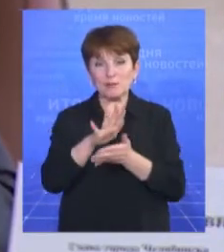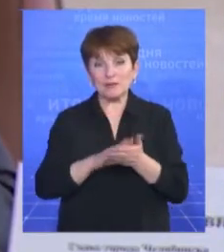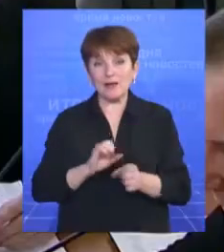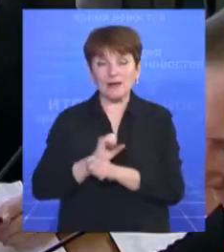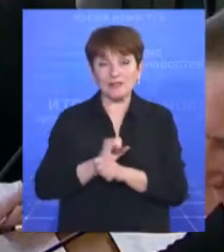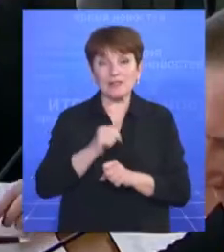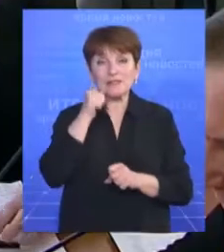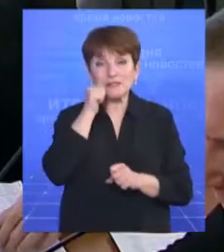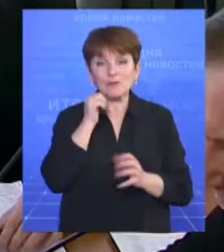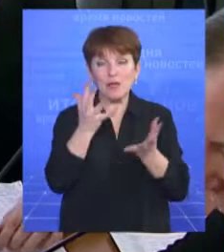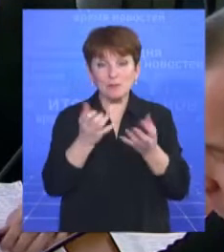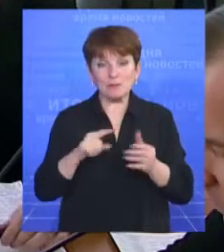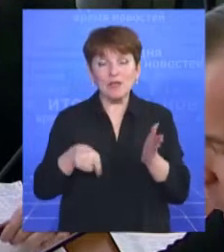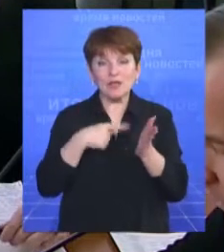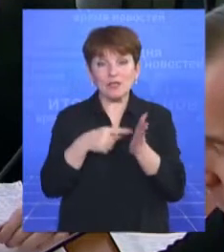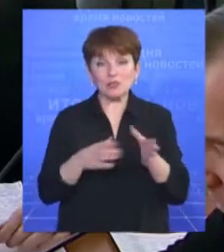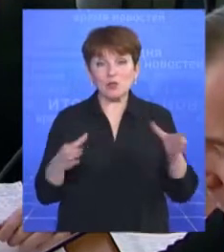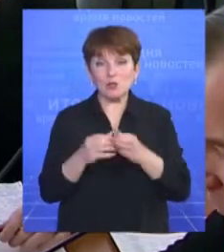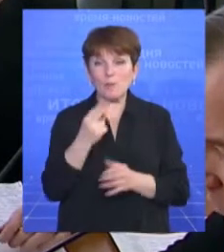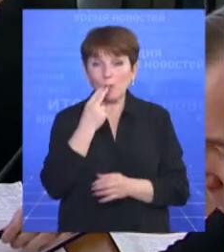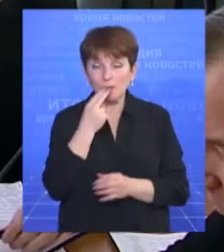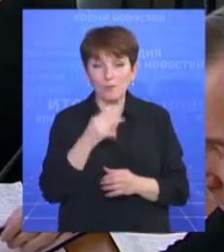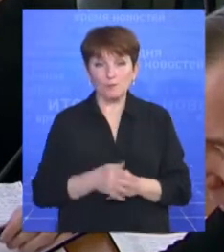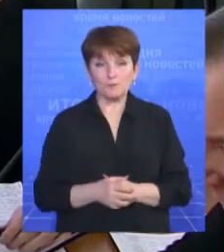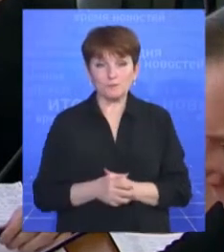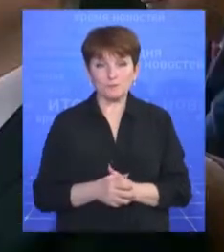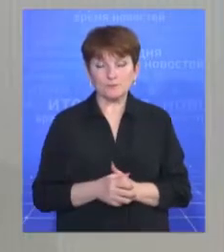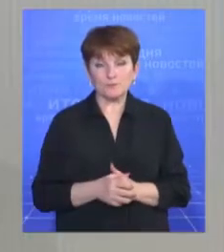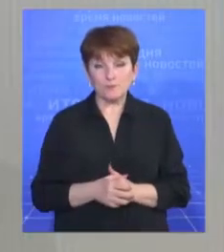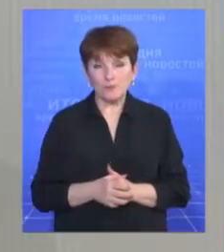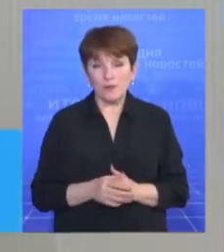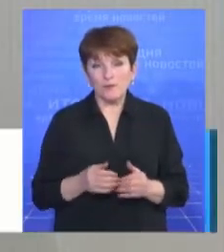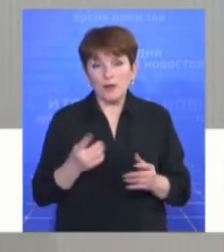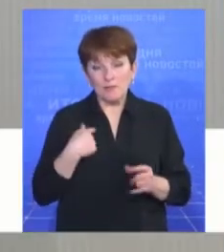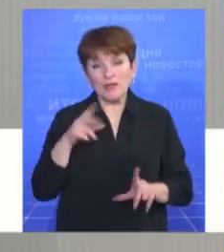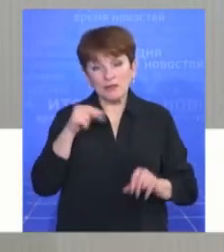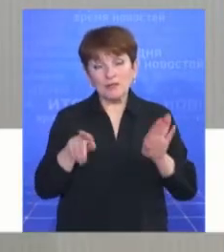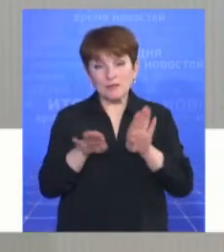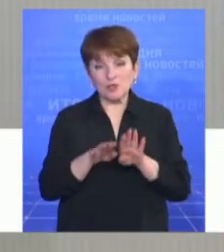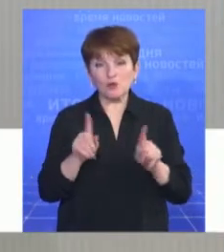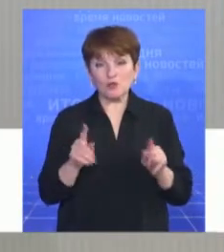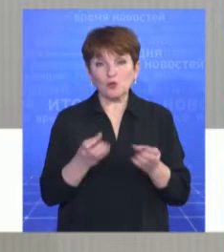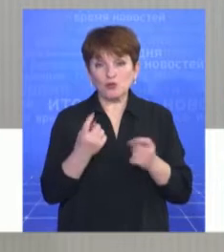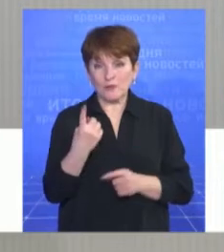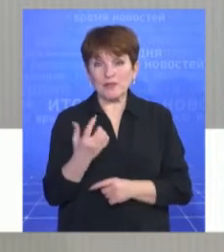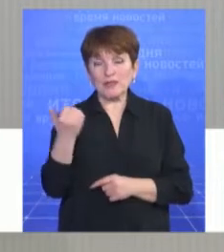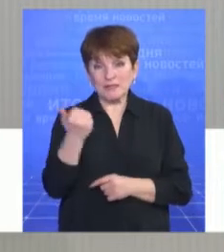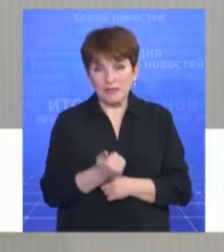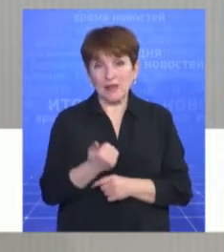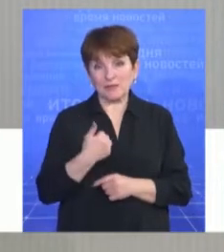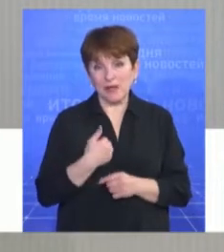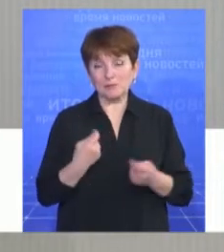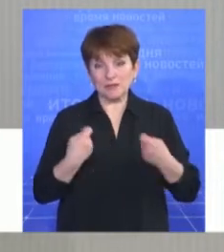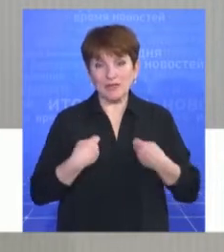продлении карантина завтра примет городской штаб по гриппом или джинсы то что еще неделя нам